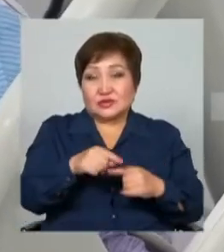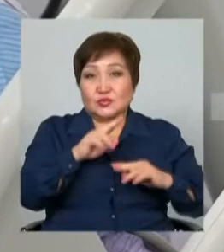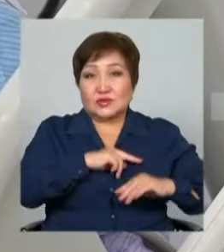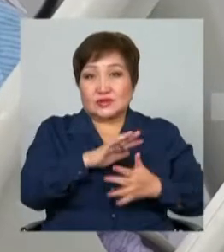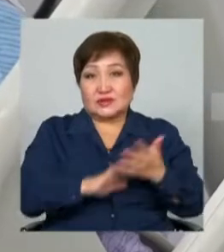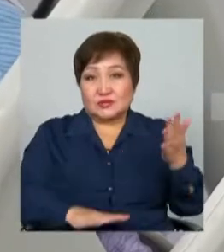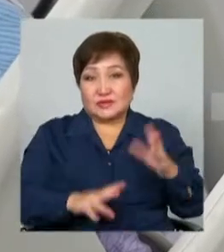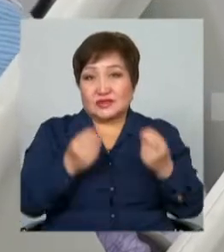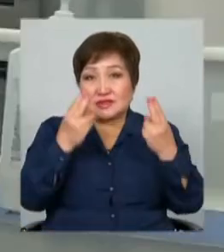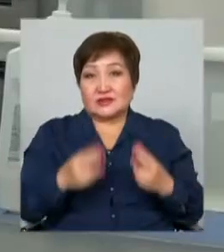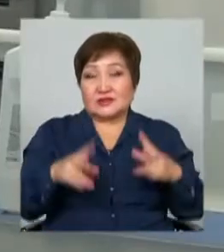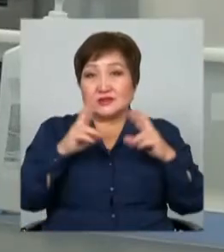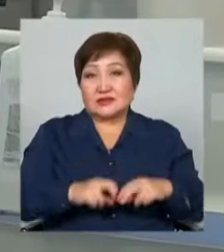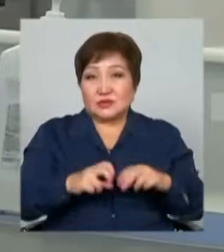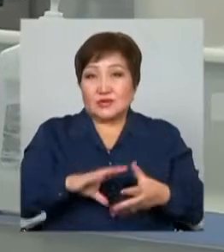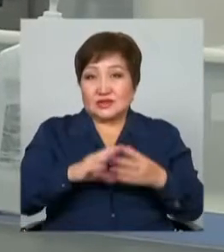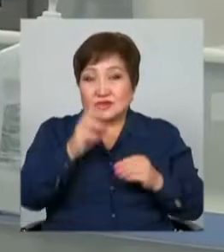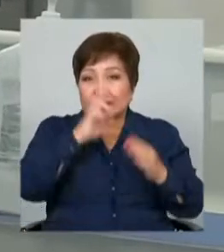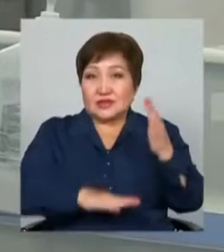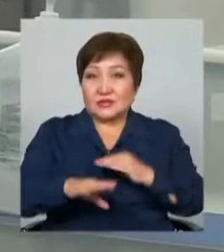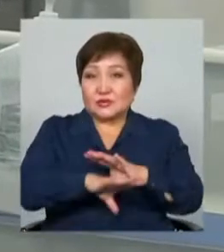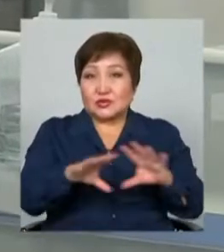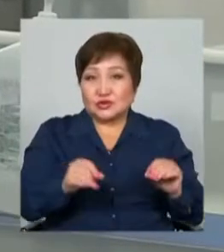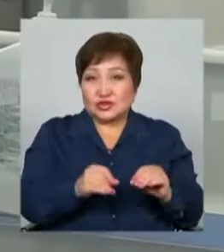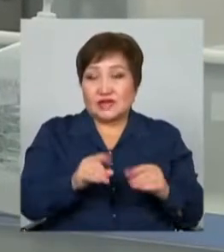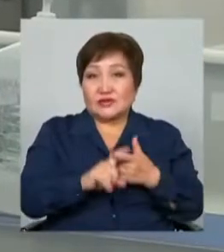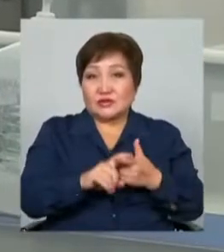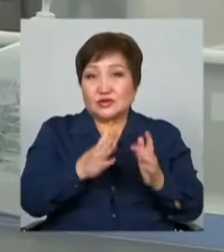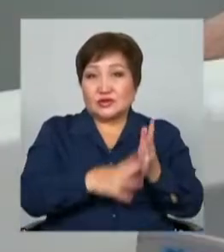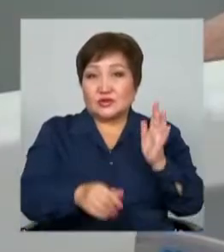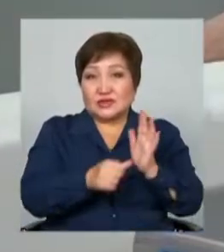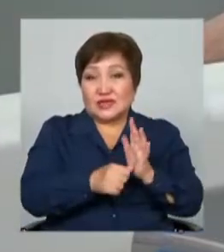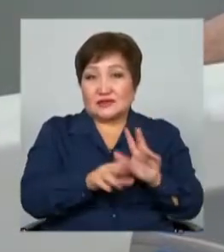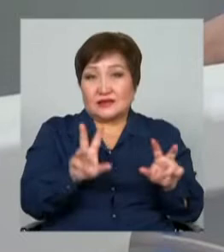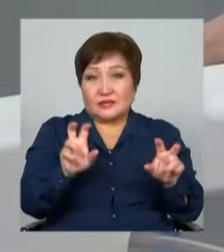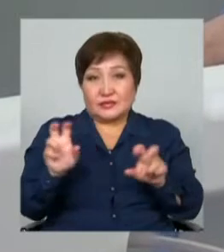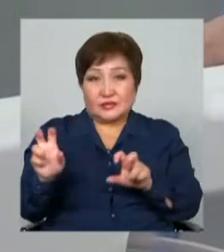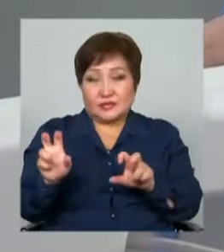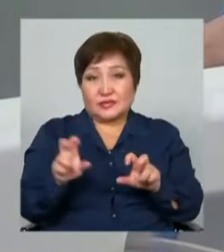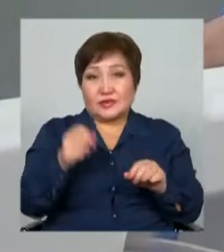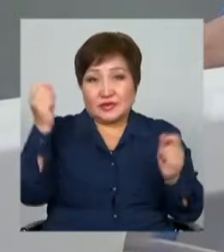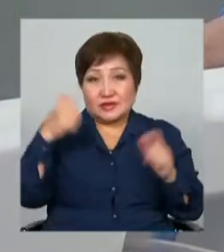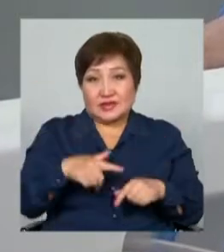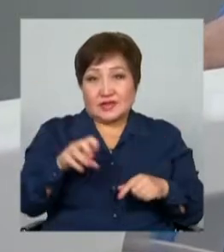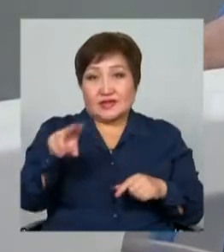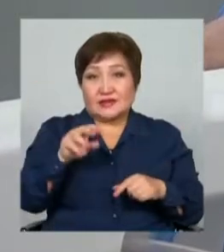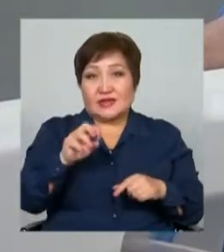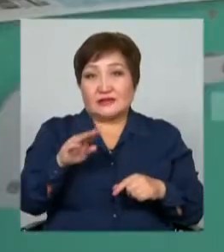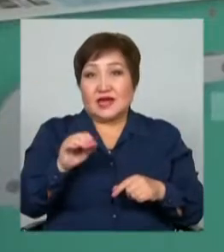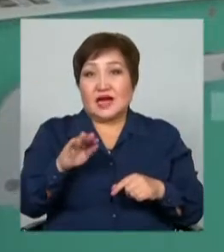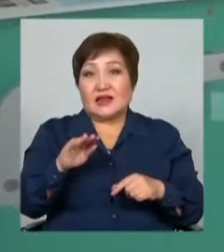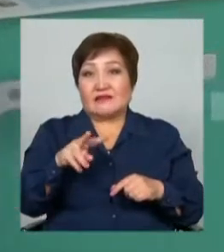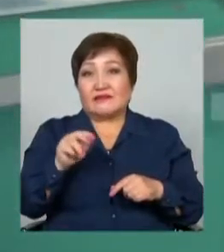жүргізген зерттеуінің нәтижесінде еліміз бойынша вирустың 96 үлгісі белгіленіпті. Оның ішінде дельта, альфа, британдық, ухань